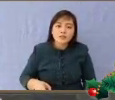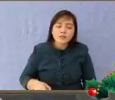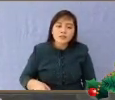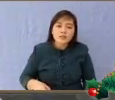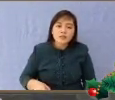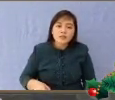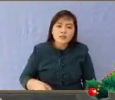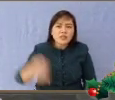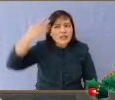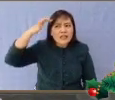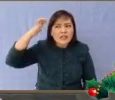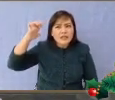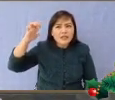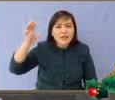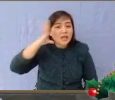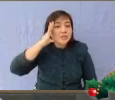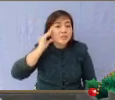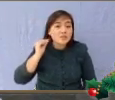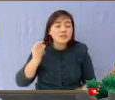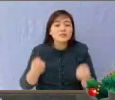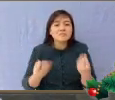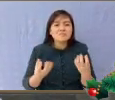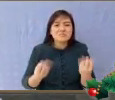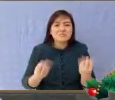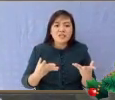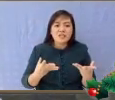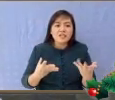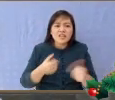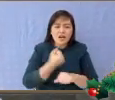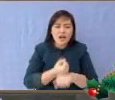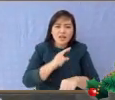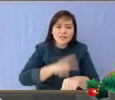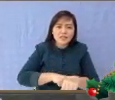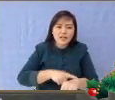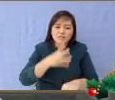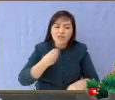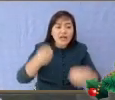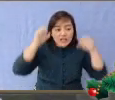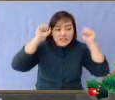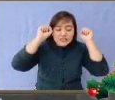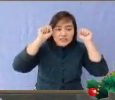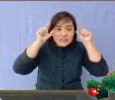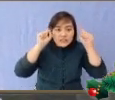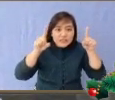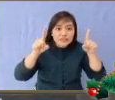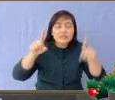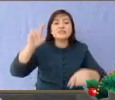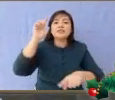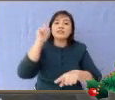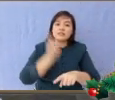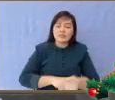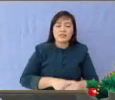po ni David na magiging lesson po sa atin na you don't need to panic.